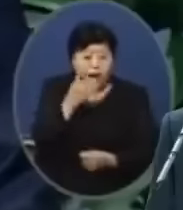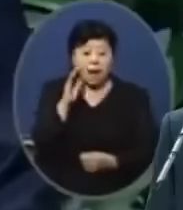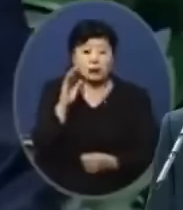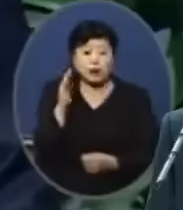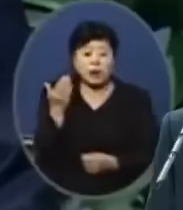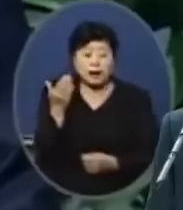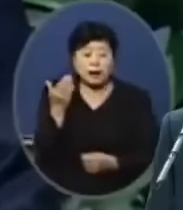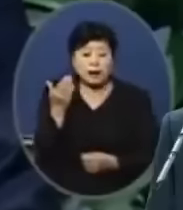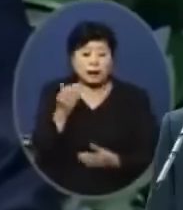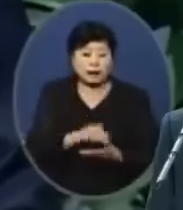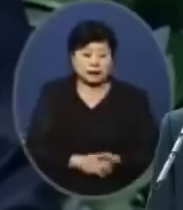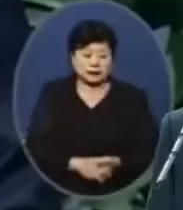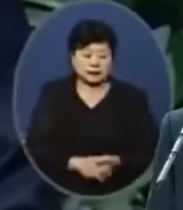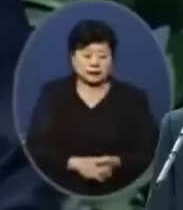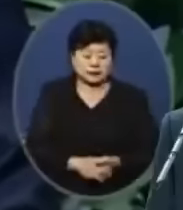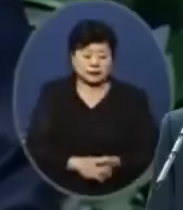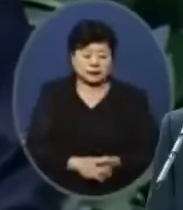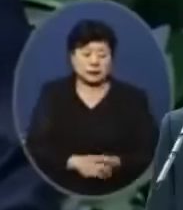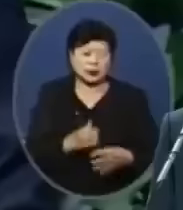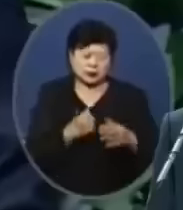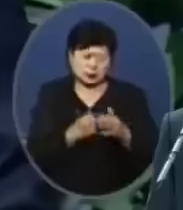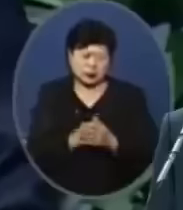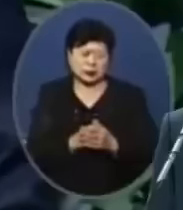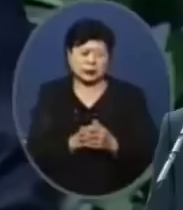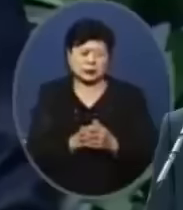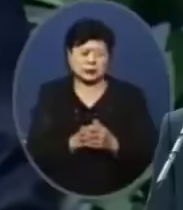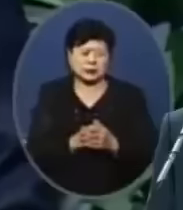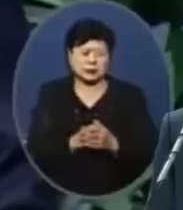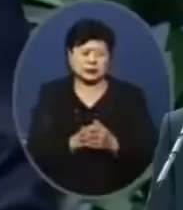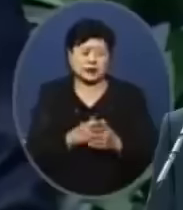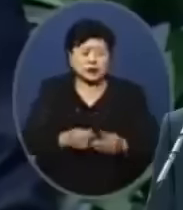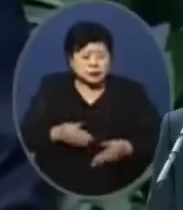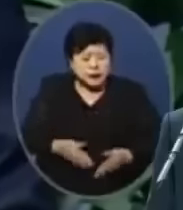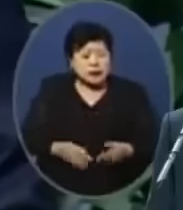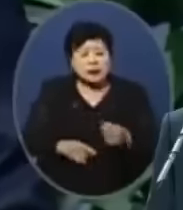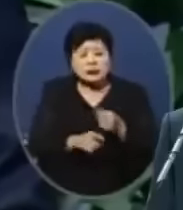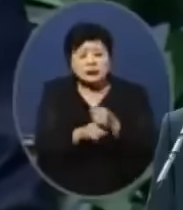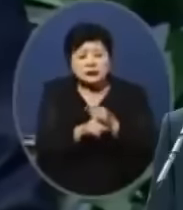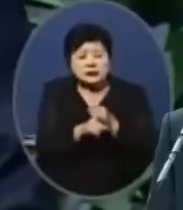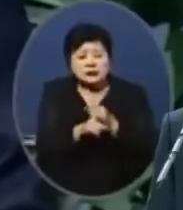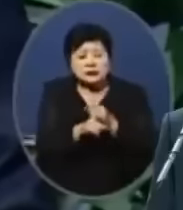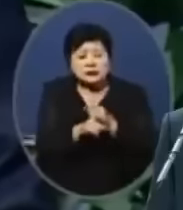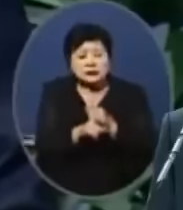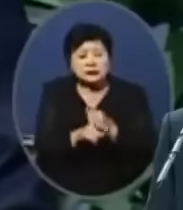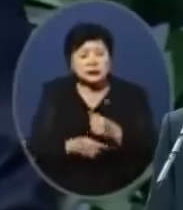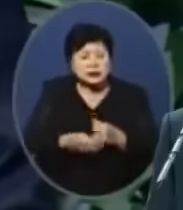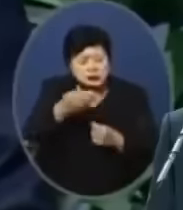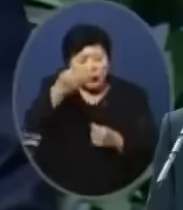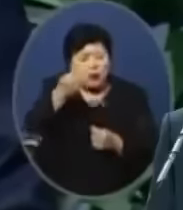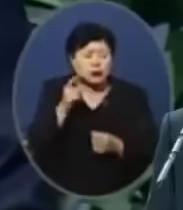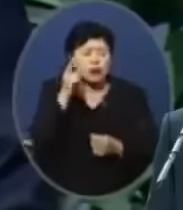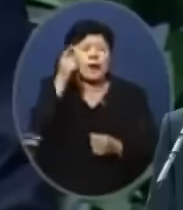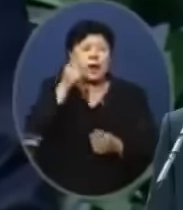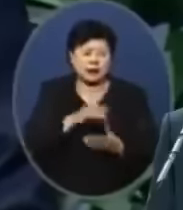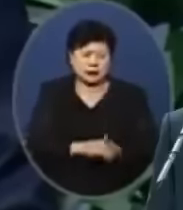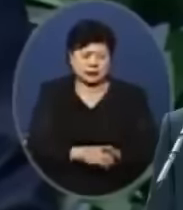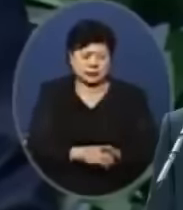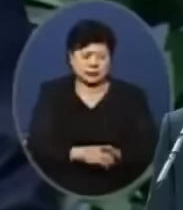된 것입니다. 그러므로 거듭난다는 것은 차원이 달라지는 것을 말하는